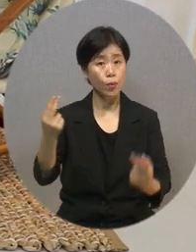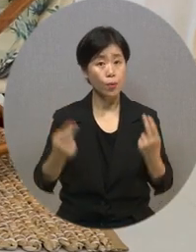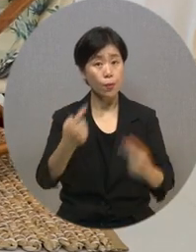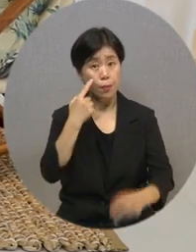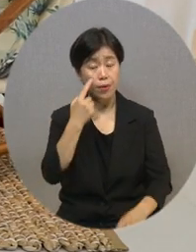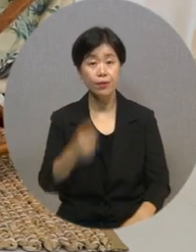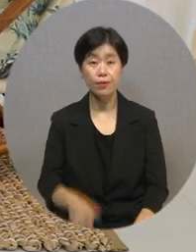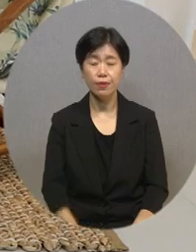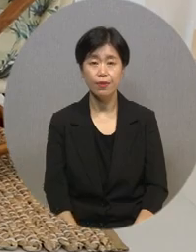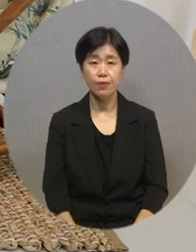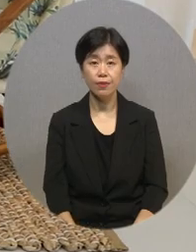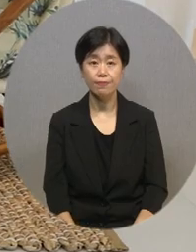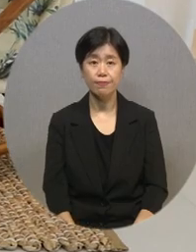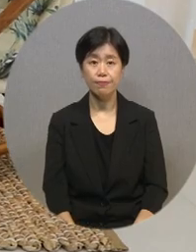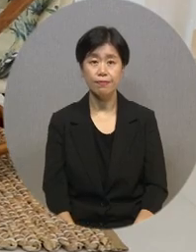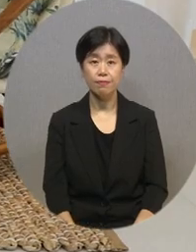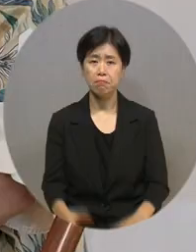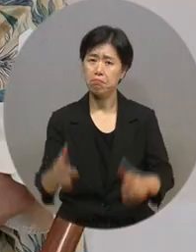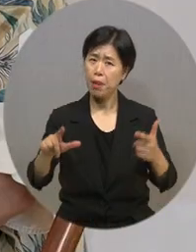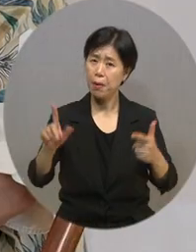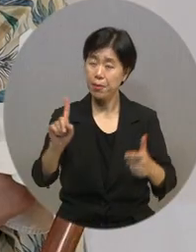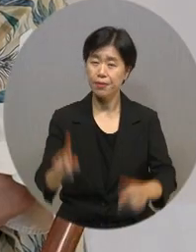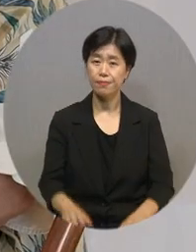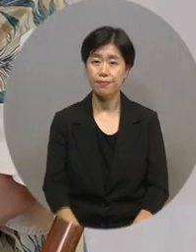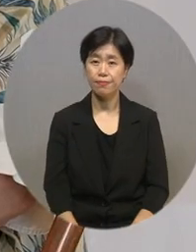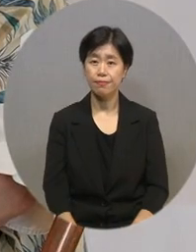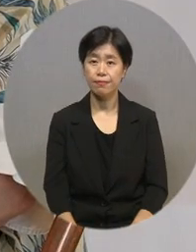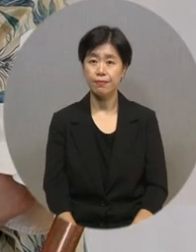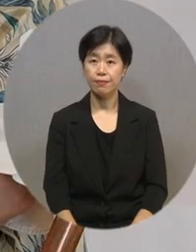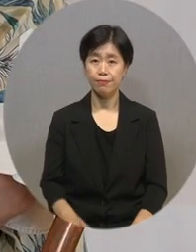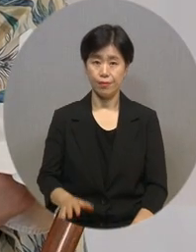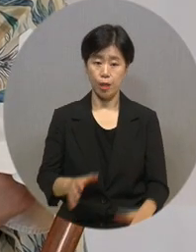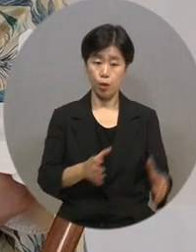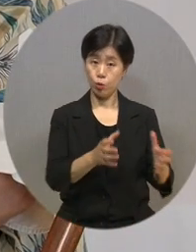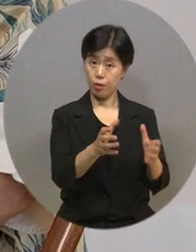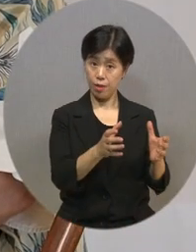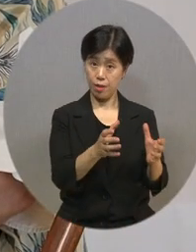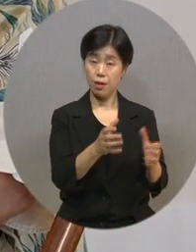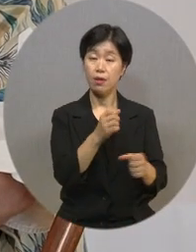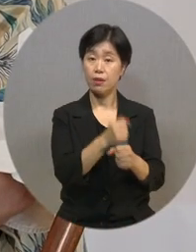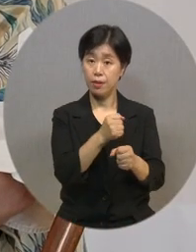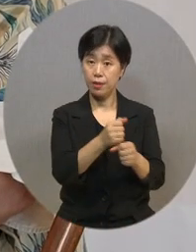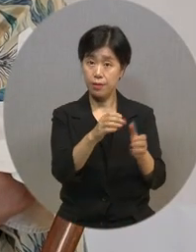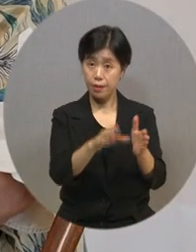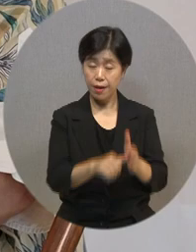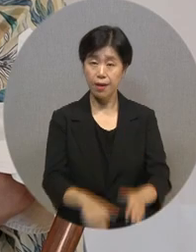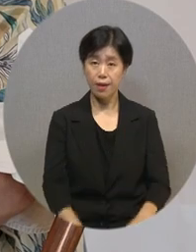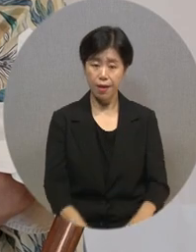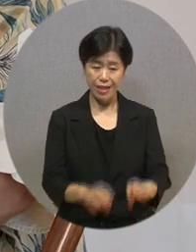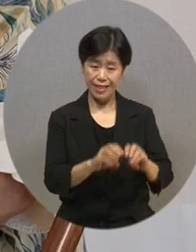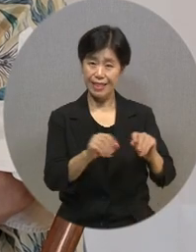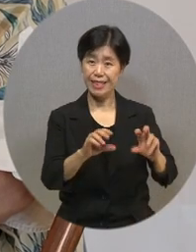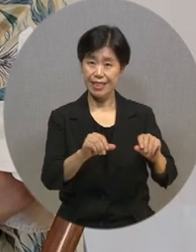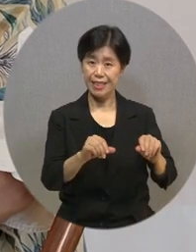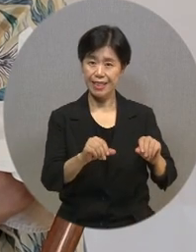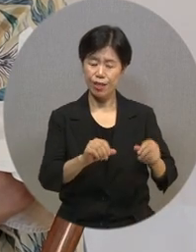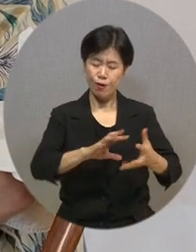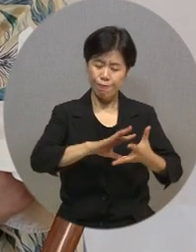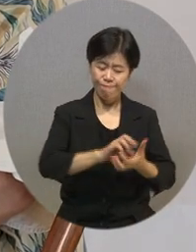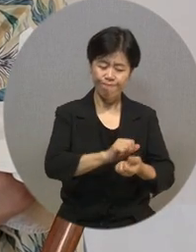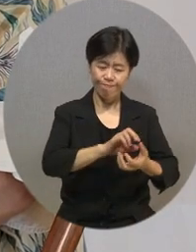본다면 또 어떤 뜻으로 해석할 수 있을까요? 저희들이 도자기를 만들 때는 도자기를 흙으로 만들어서